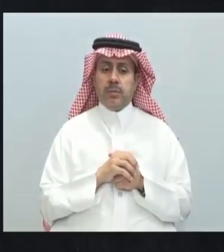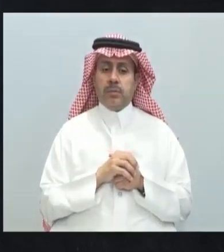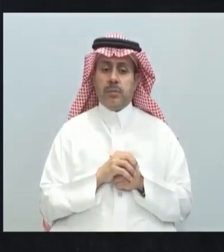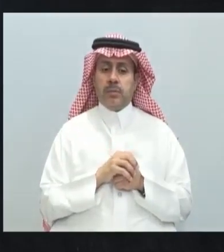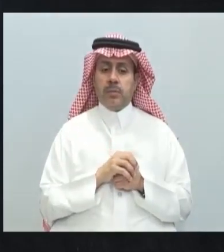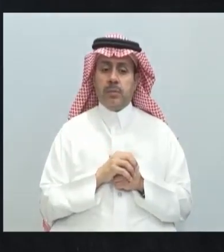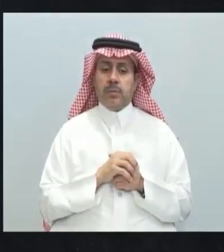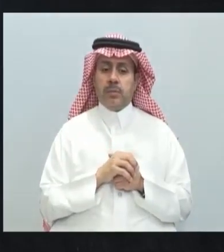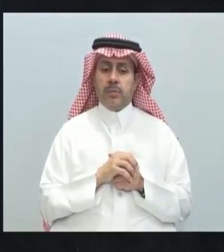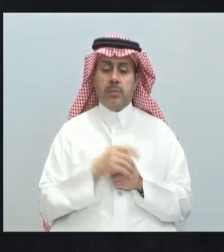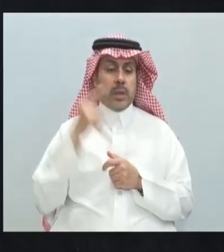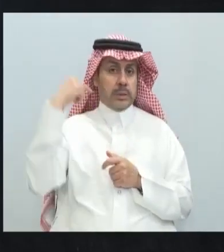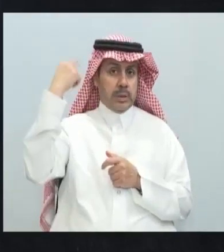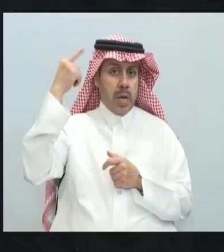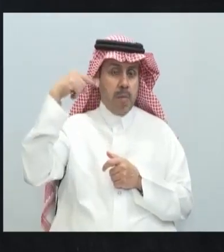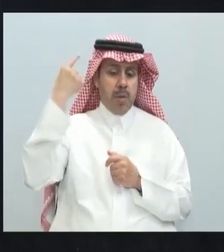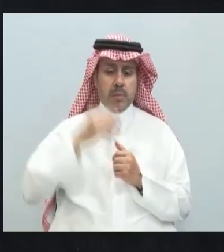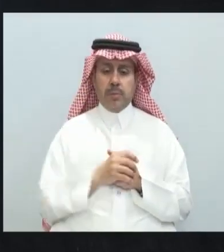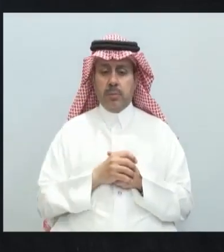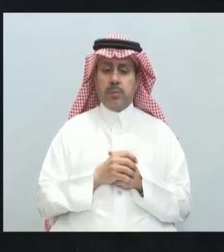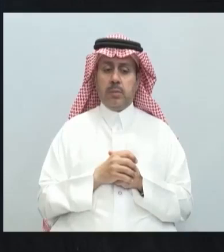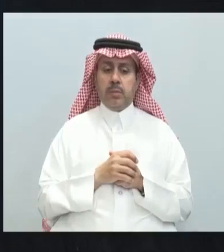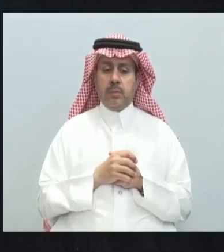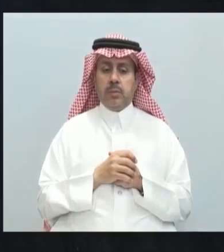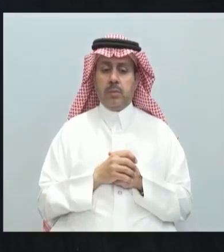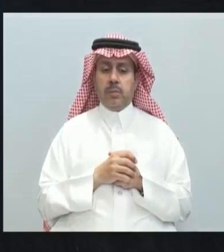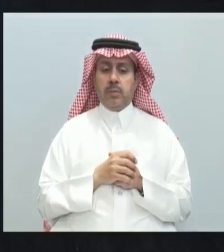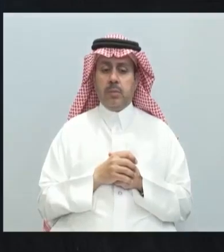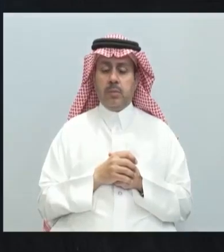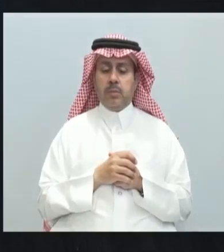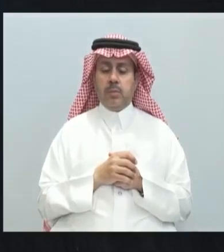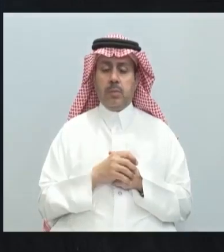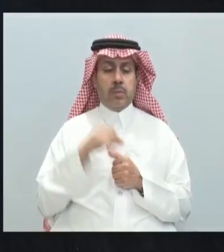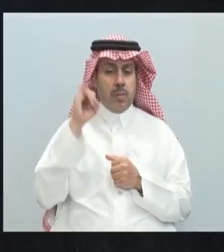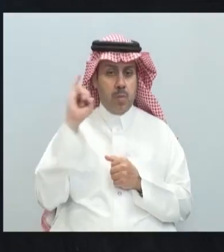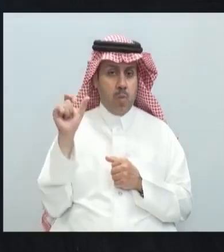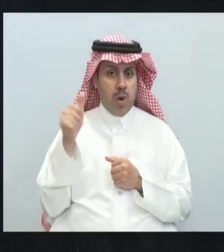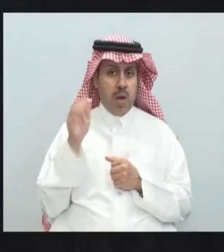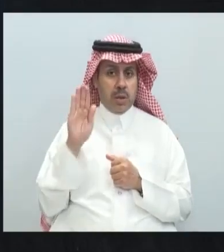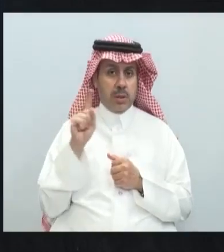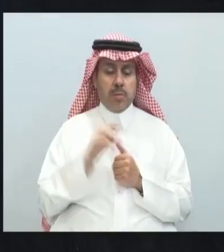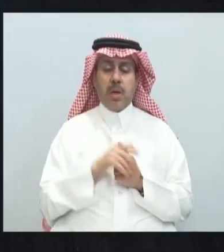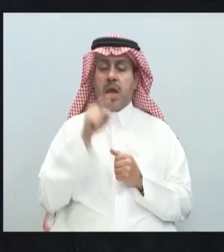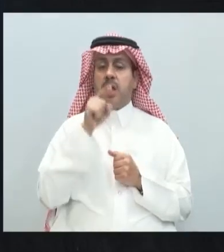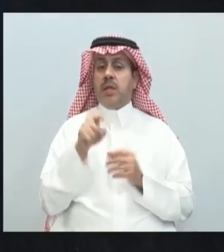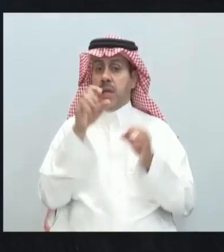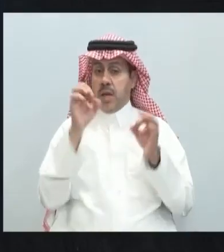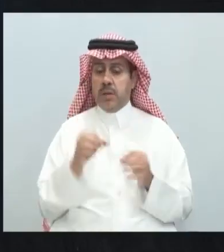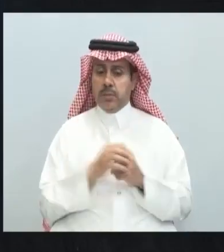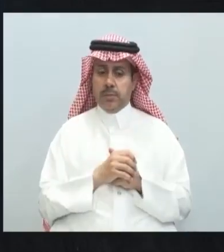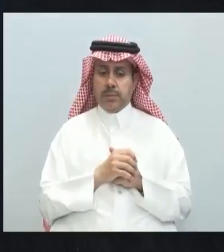الايتين تاملوا معي لنقف واياكم على الموضوع المناسب لهاتين الايتين نعم